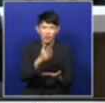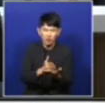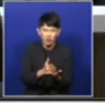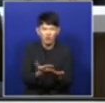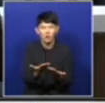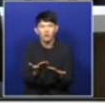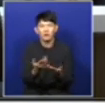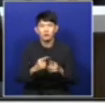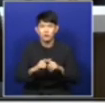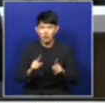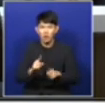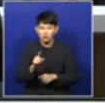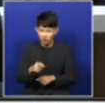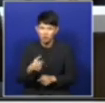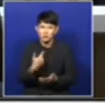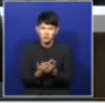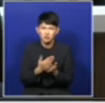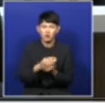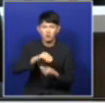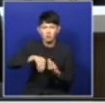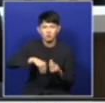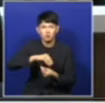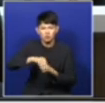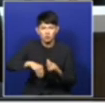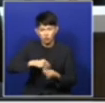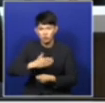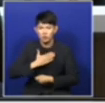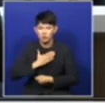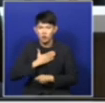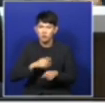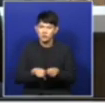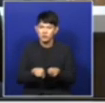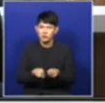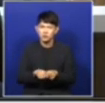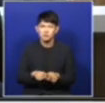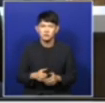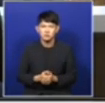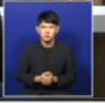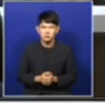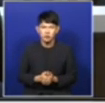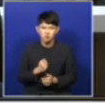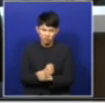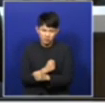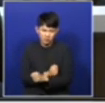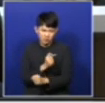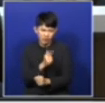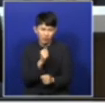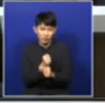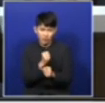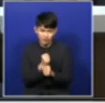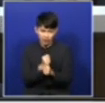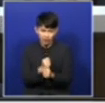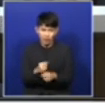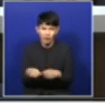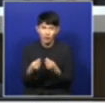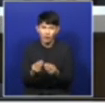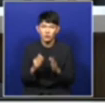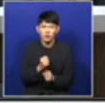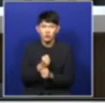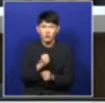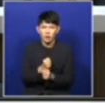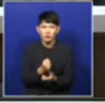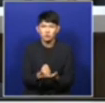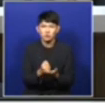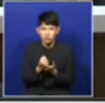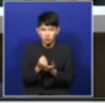องแต่เขาจำเป็นที่ต้องหล่อเลี้ยงภาคธุรกิจภาคการผลิตและจ้างแรงงานให้ลูกน้องของเขานั้นสามารถที่จ